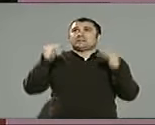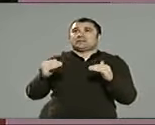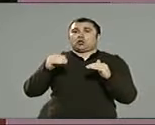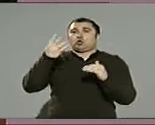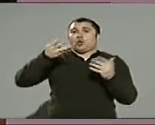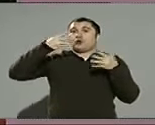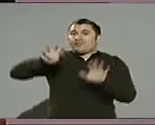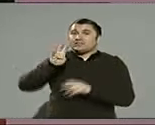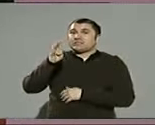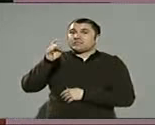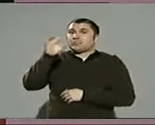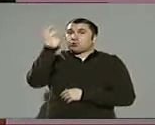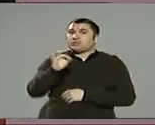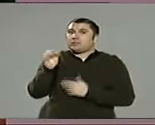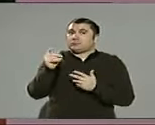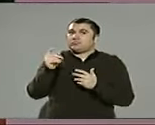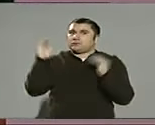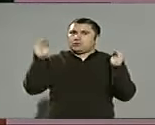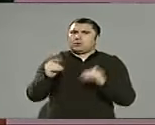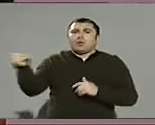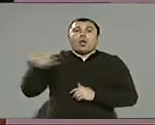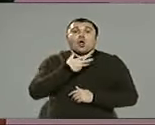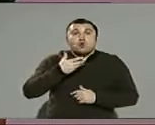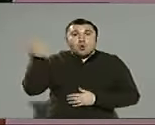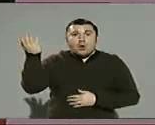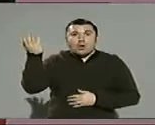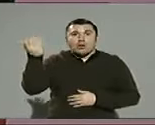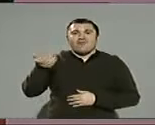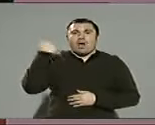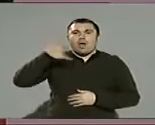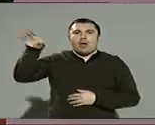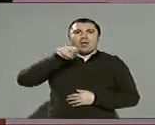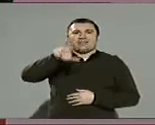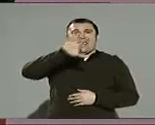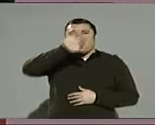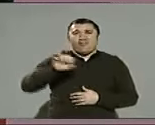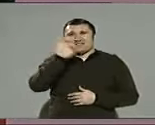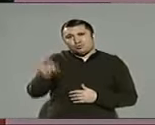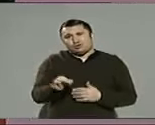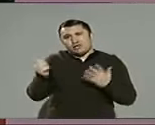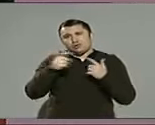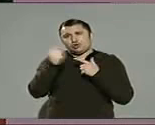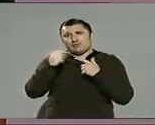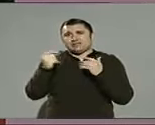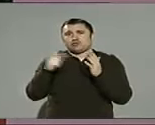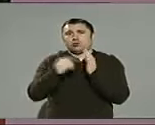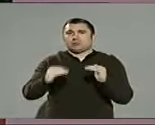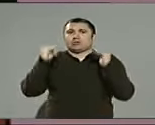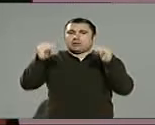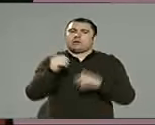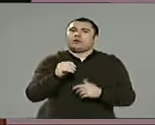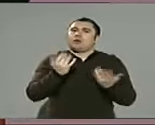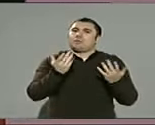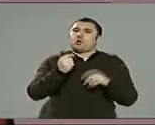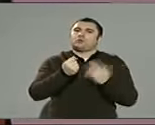meine, bei Helmut Kohl, das ist doch mein Problem, weil die Jusos mir das immer vorhalten. Da war der bei 53%. Die Jusos orientieren sich an Helmut Kohl und